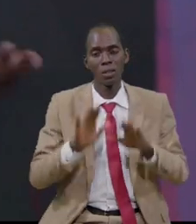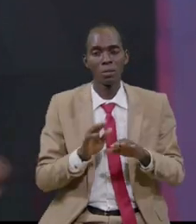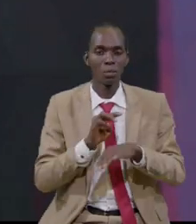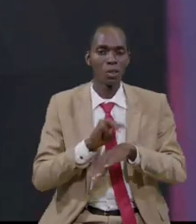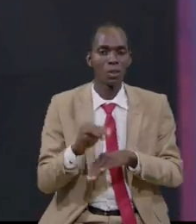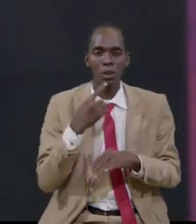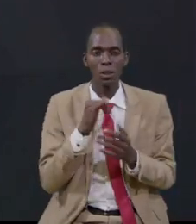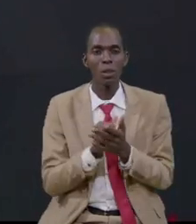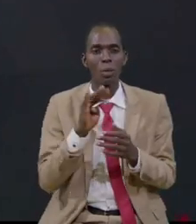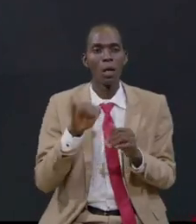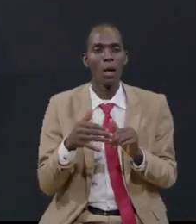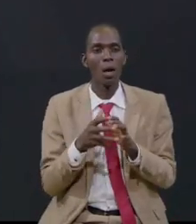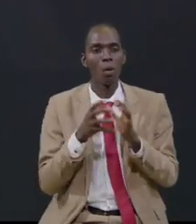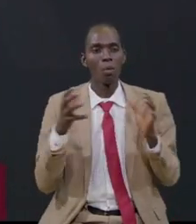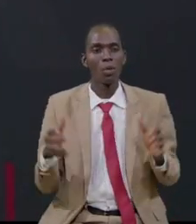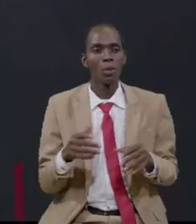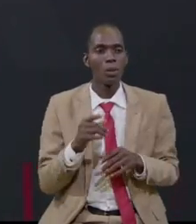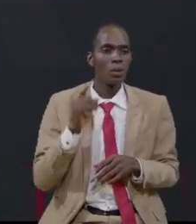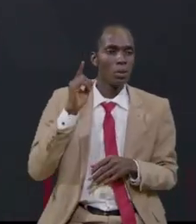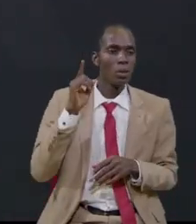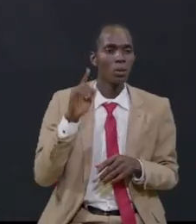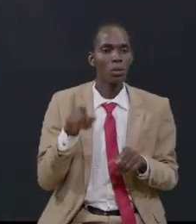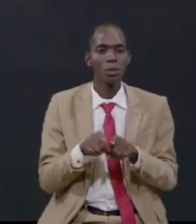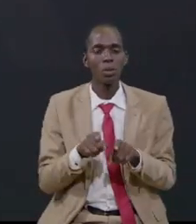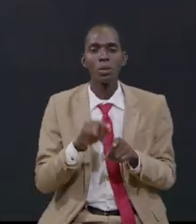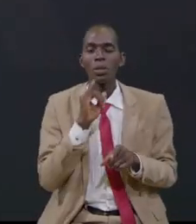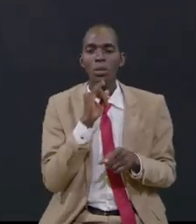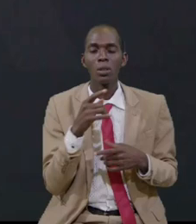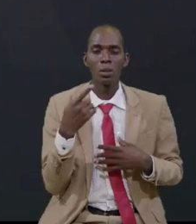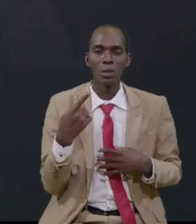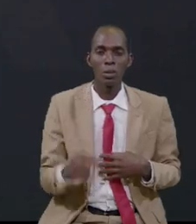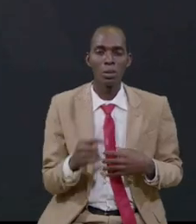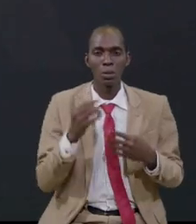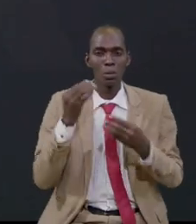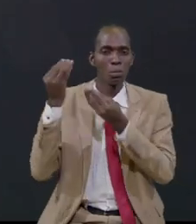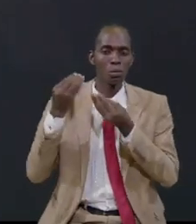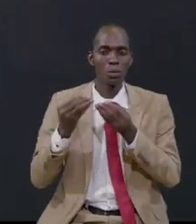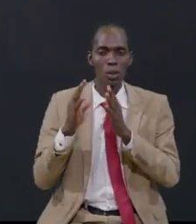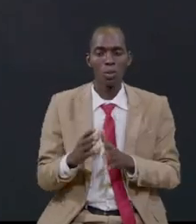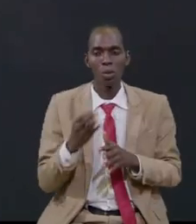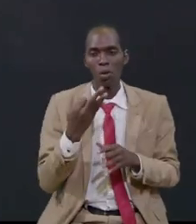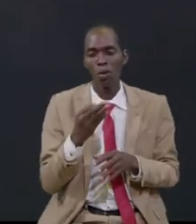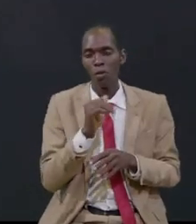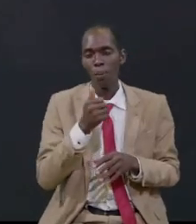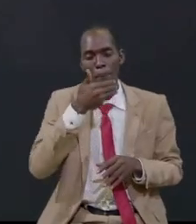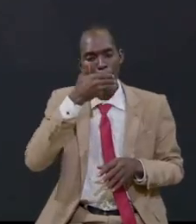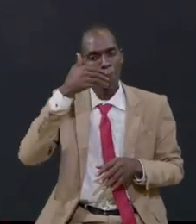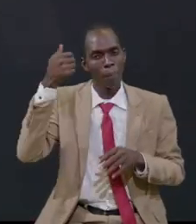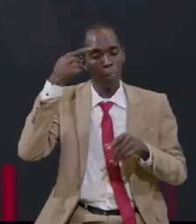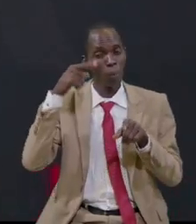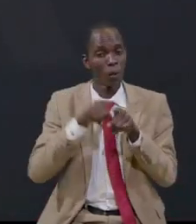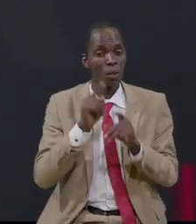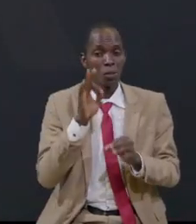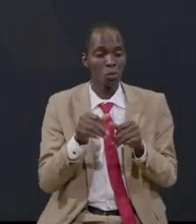On dit maintenant, il est le médiateur d'une alliance plus excellente. Quand vous restez avec